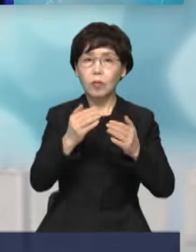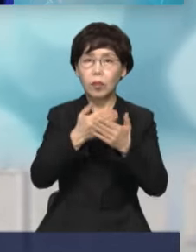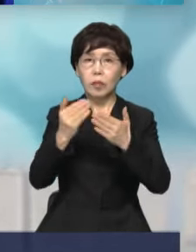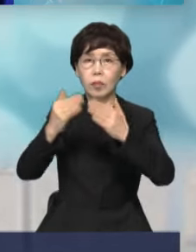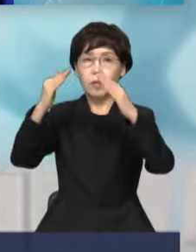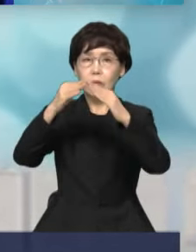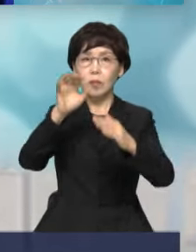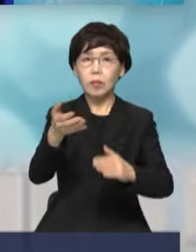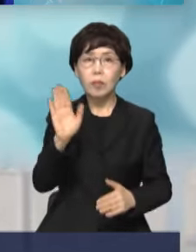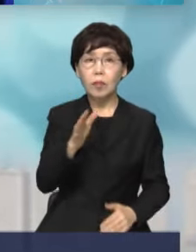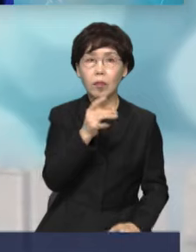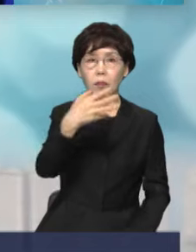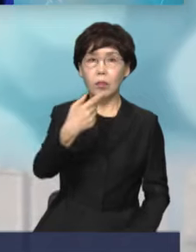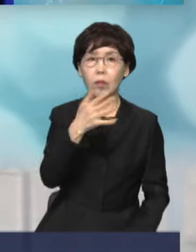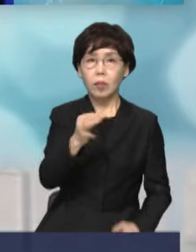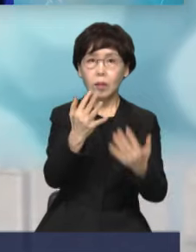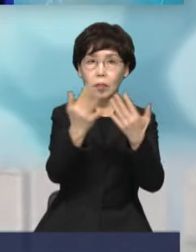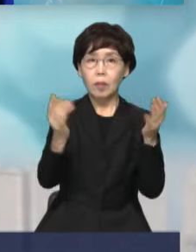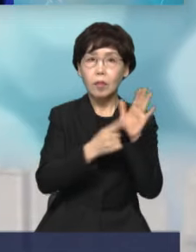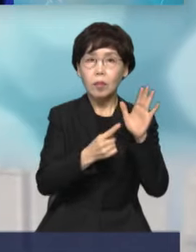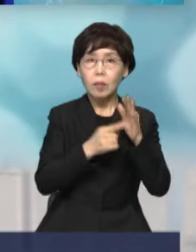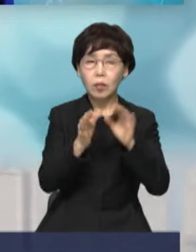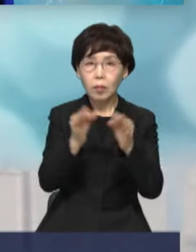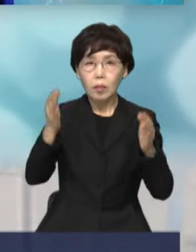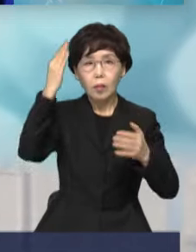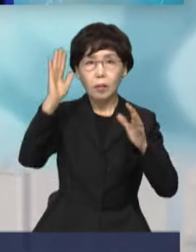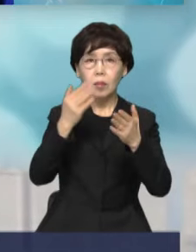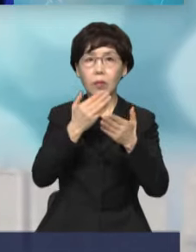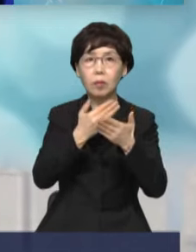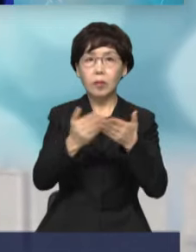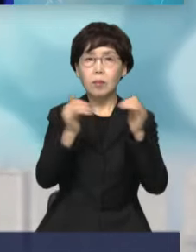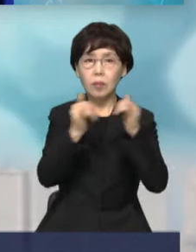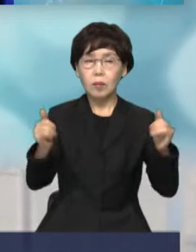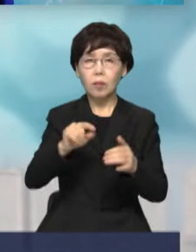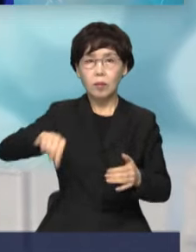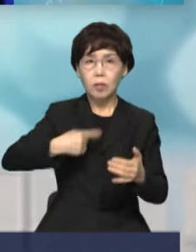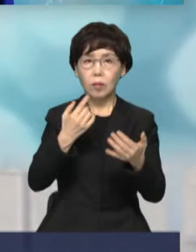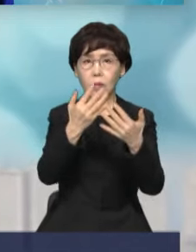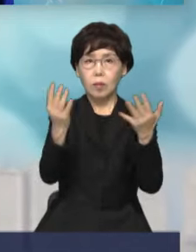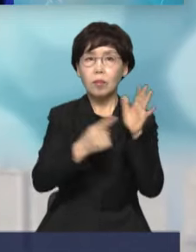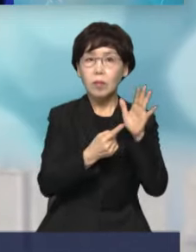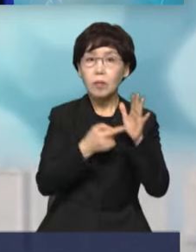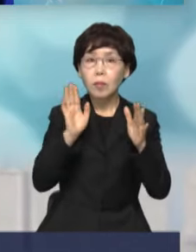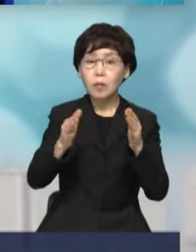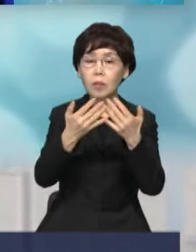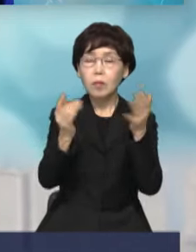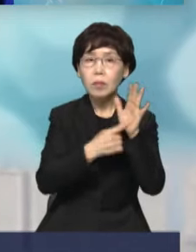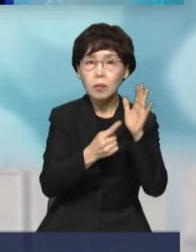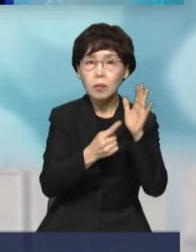한국 작가의 단독 전시를 열었습니다. 전시의 주인공은 미국 뉴욕을 중심으로 활동하며 기하학적 추상 세계를